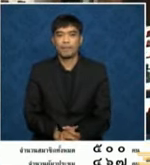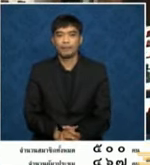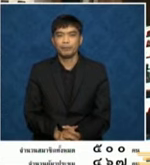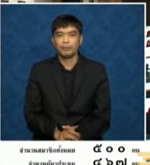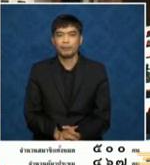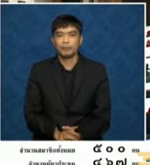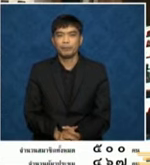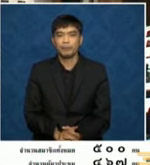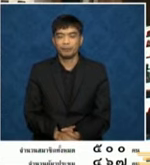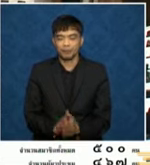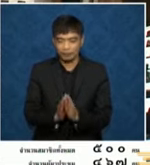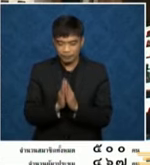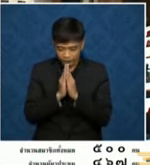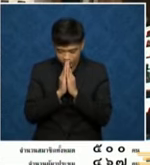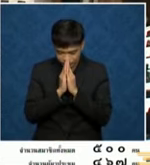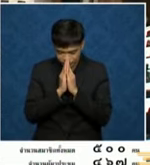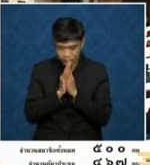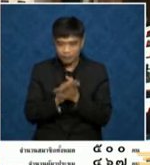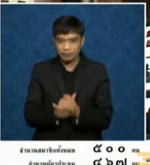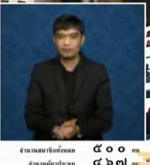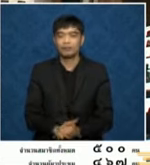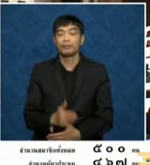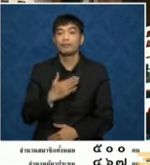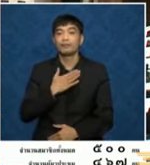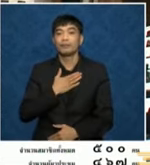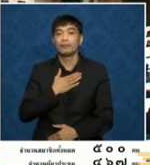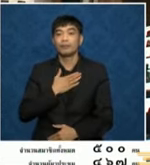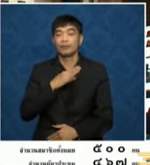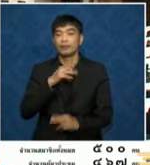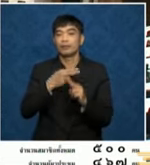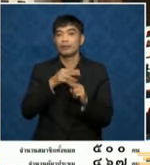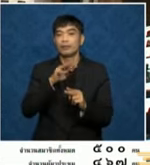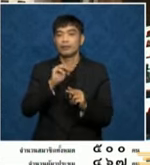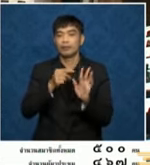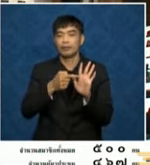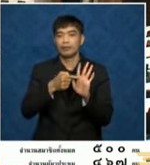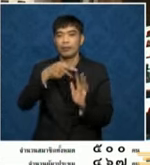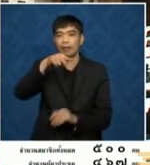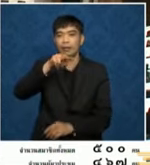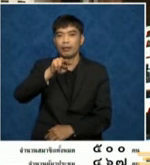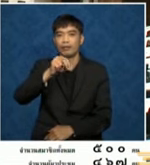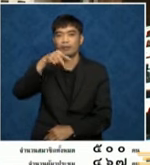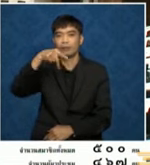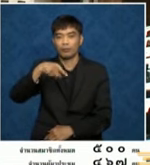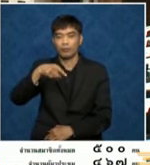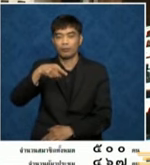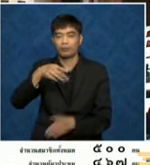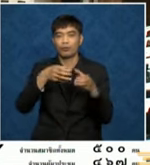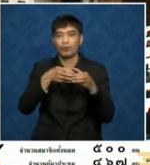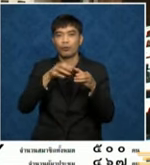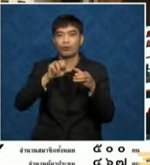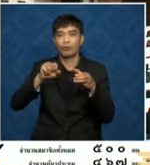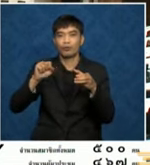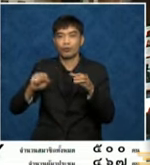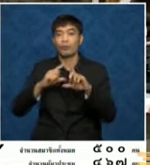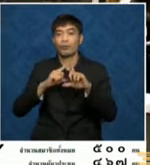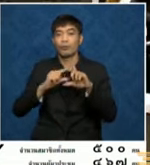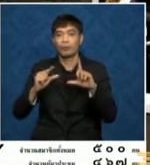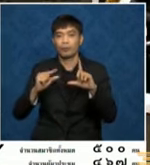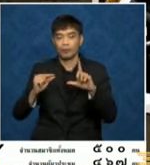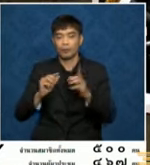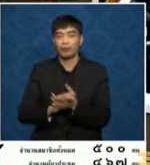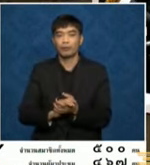เรียนท่านประธานสภาที่เคารพกระผมมานพคีรีภูวดลสมาชิกสภาผู้แทนราษฎรพรรคก้าวไกลสัดส่วน